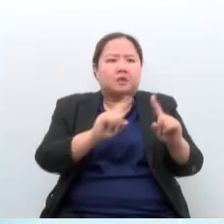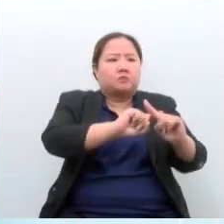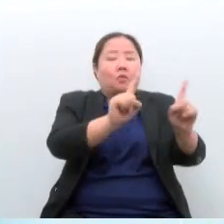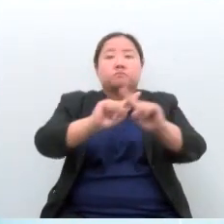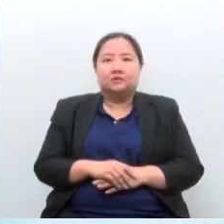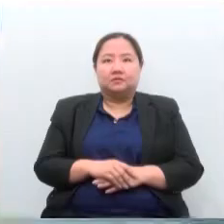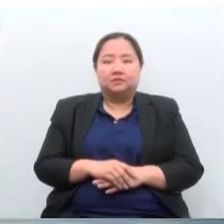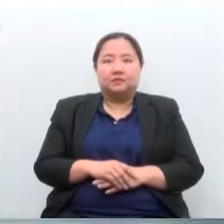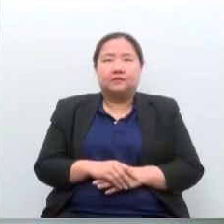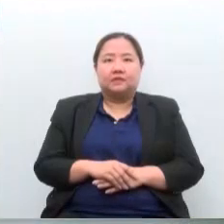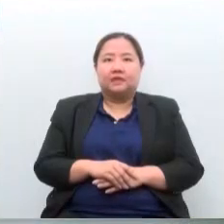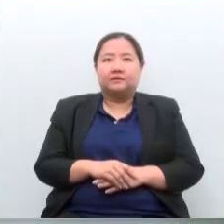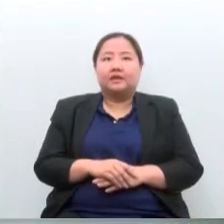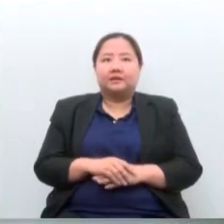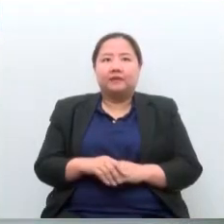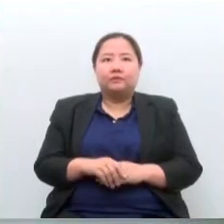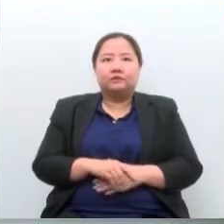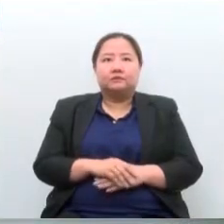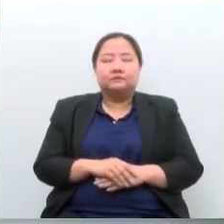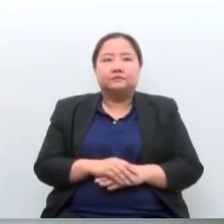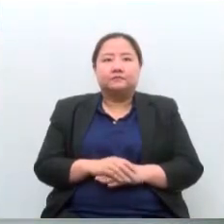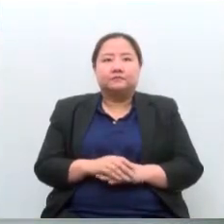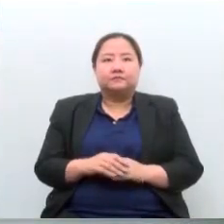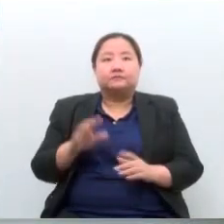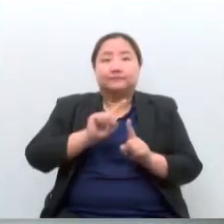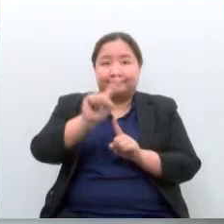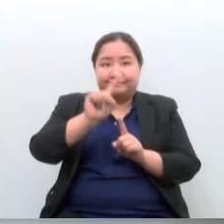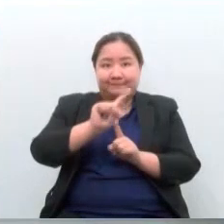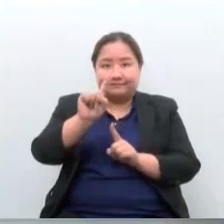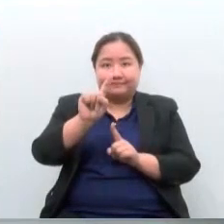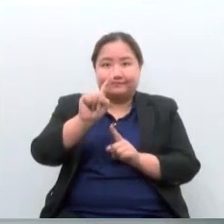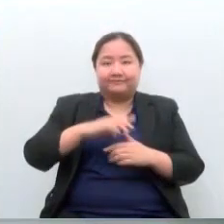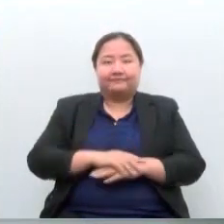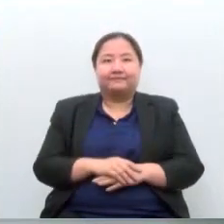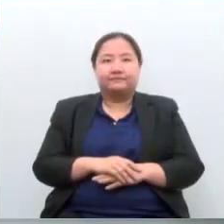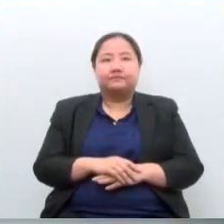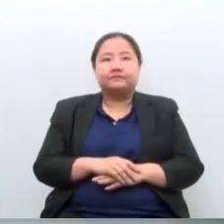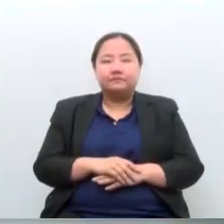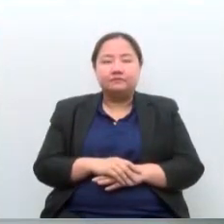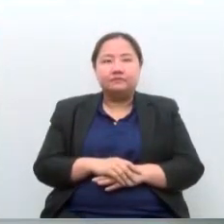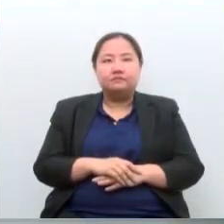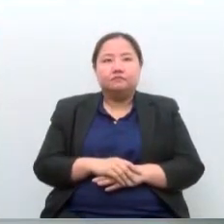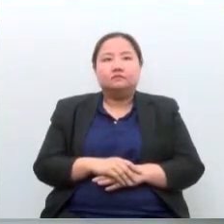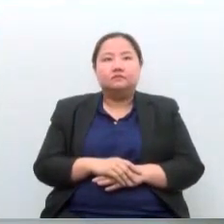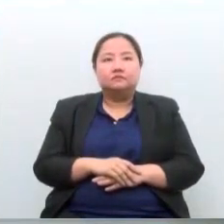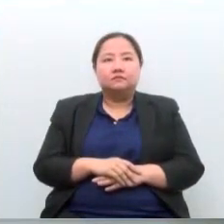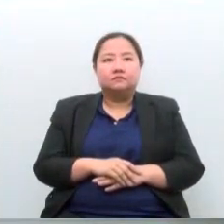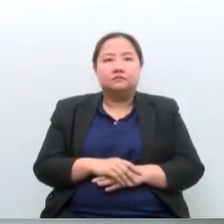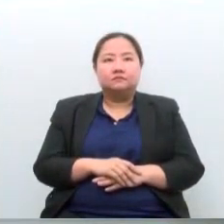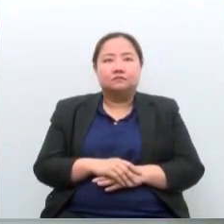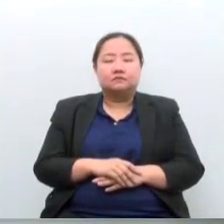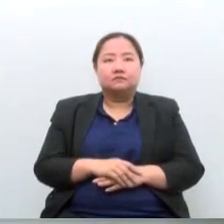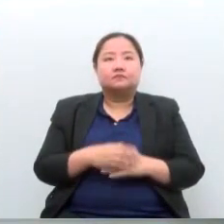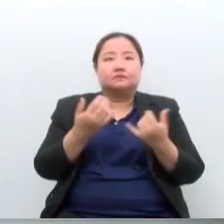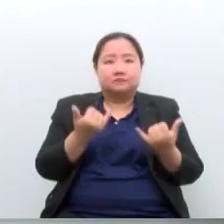ต่างกันนะครับแนวทางบริหารจัดการนะครับกรณีที่ 1นะฮะกรณีที่สพทมีธุรการ